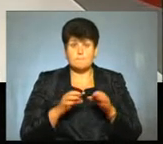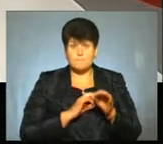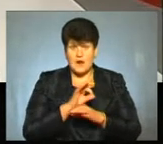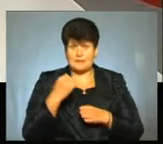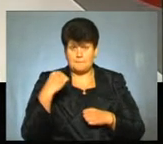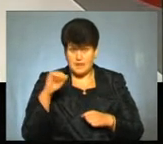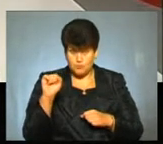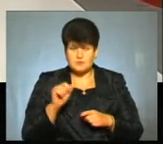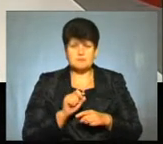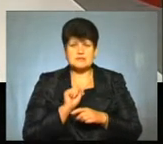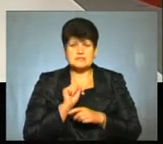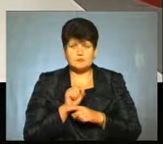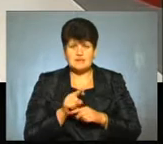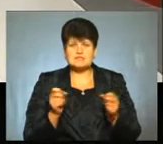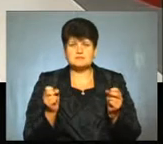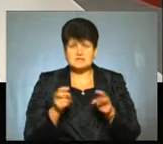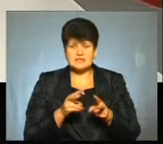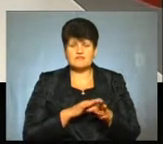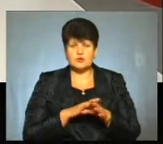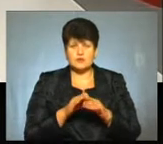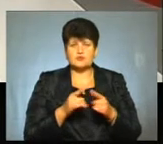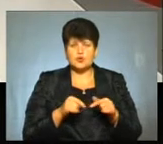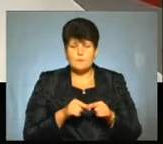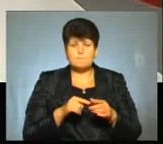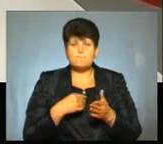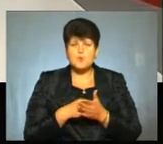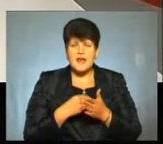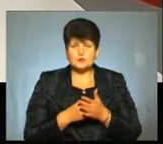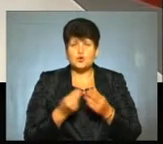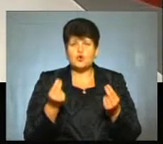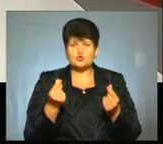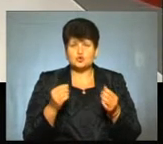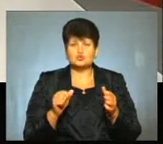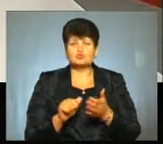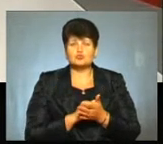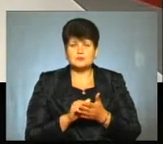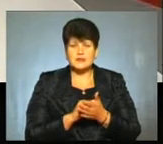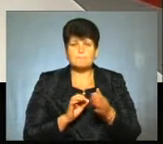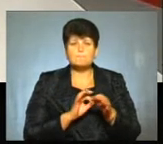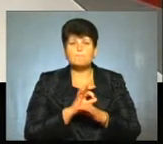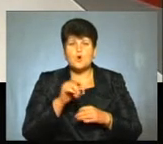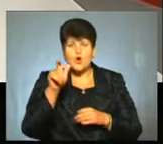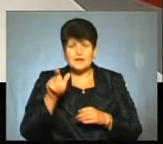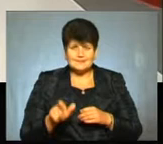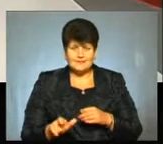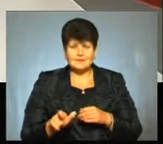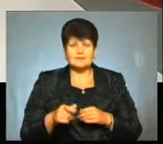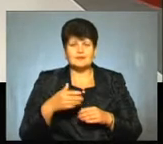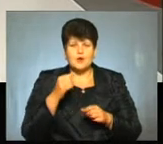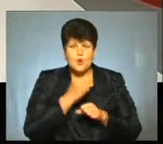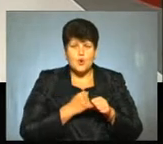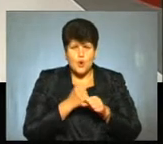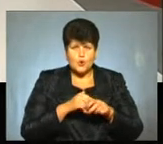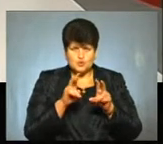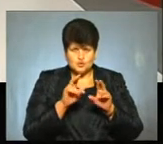проект переможе, ми замовляється спеціальним виконавчим органом проектну кошторисну документацію. Проєктант, який спеціалізується,